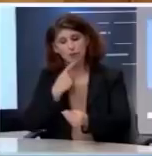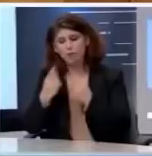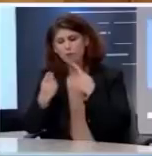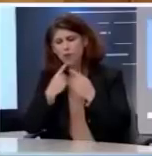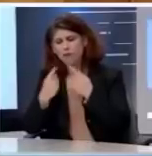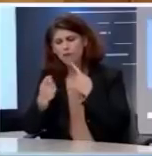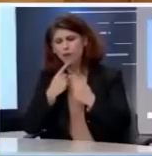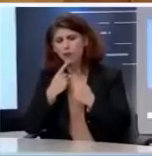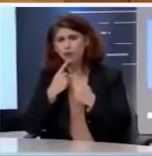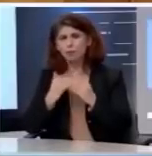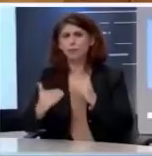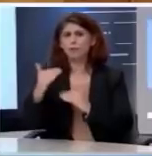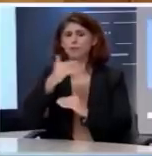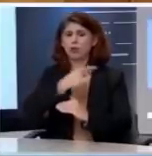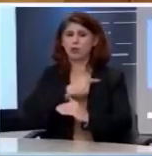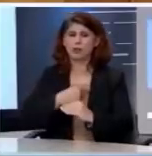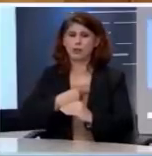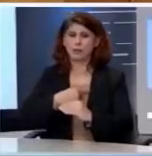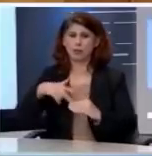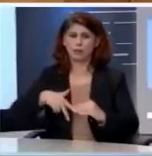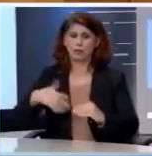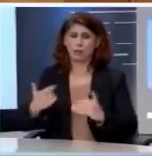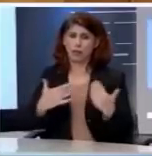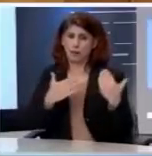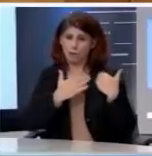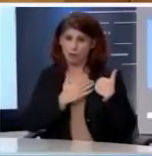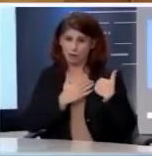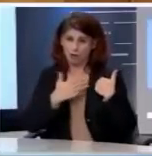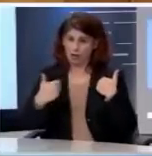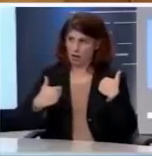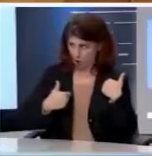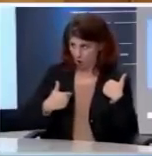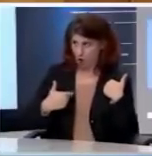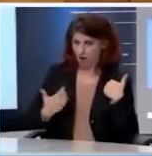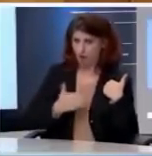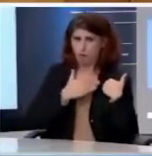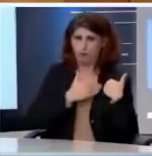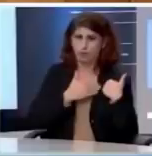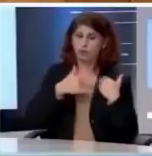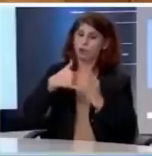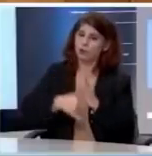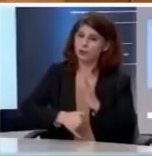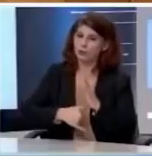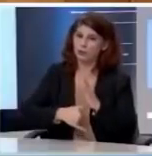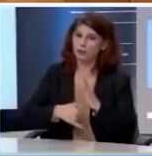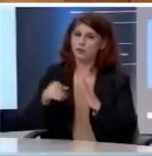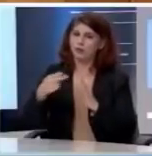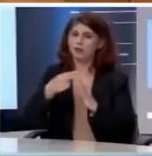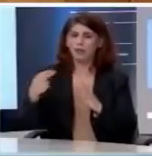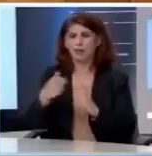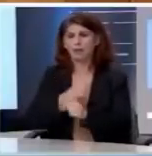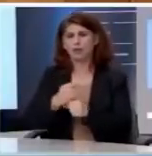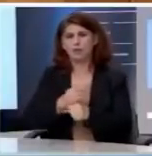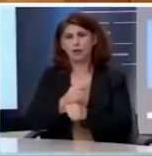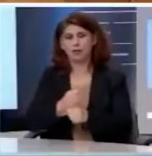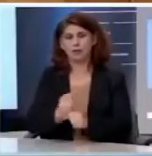προφορική συνεννόηση με τον προϊστάμενο υπουργό, ο οποίος είχε την αρμοδιότητα, εγώ δηλαδή, και την ουσιαστική επίβλεψη των δεμάτων στο